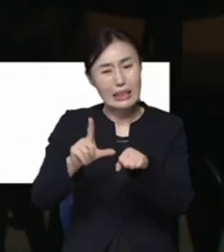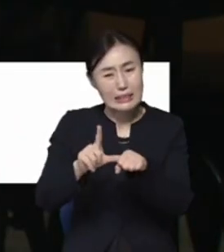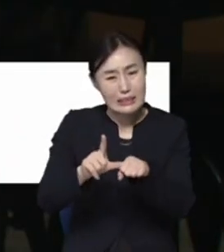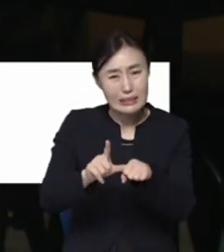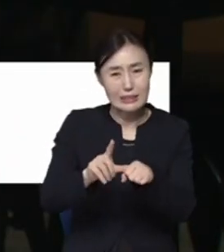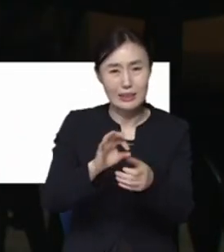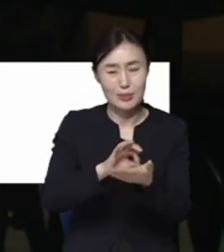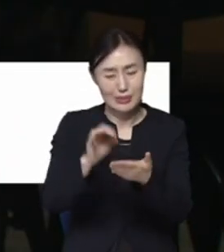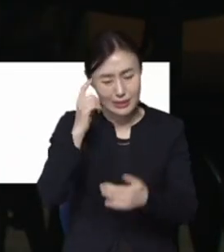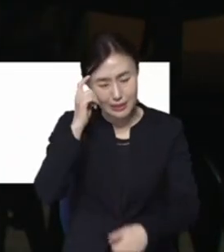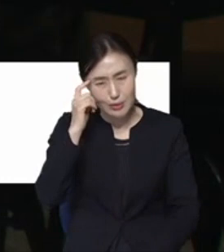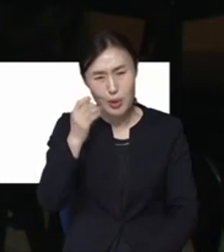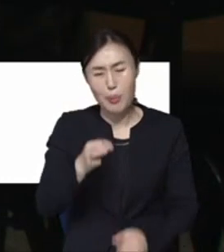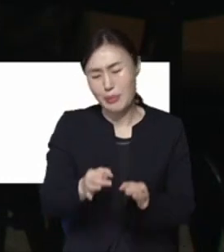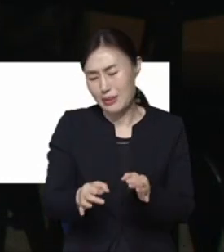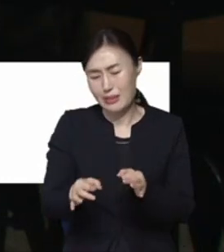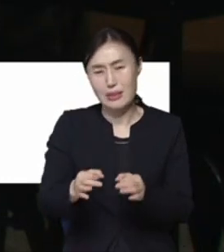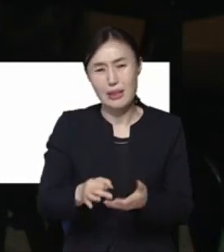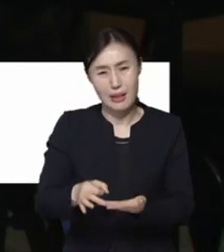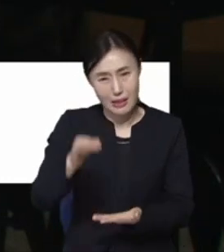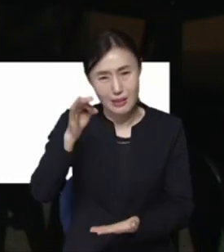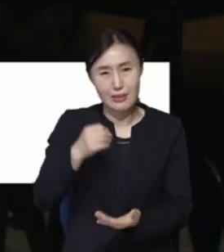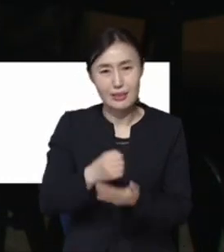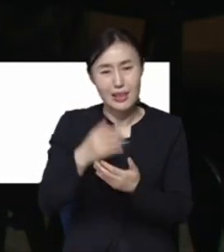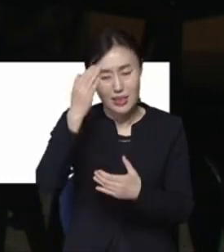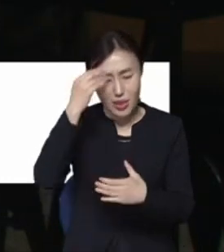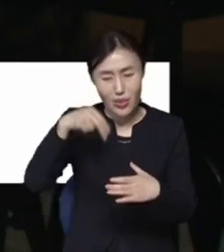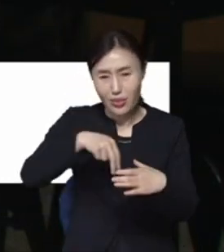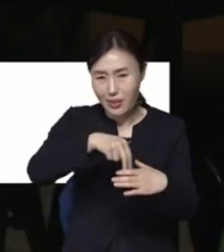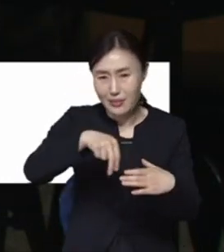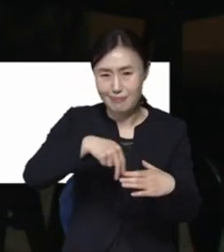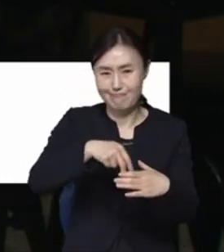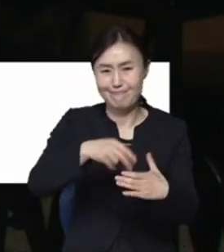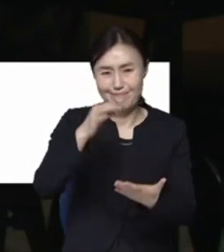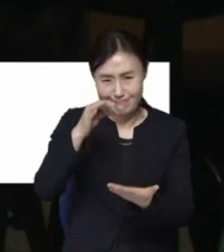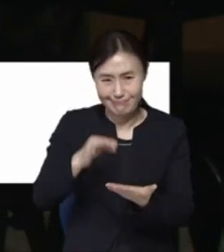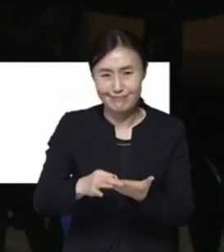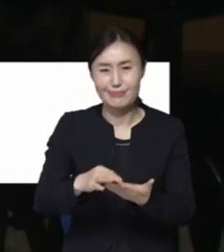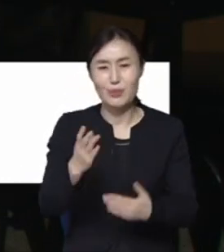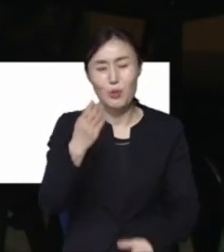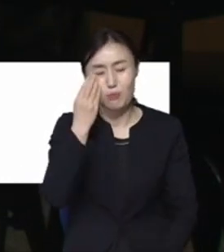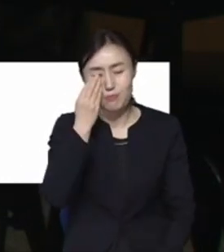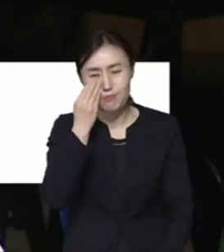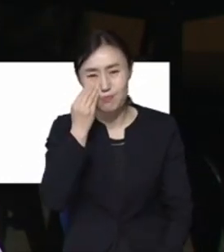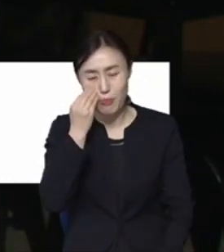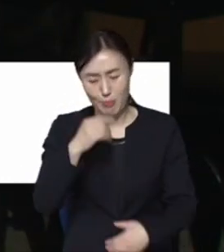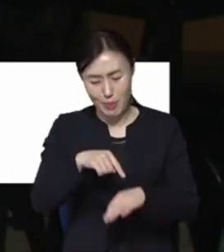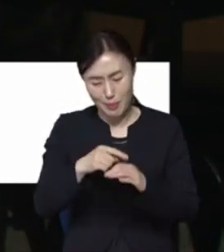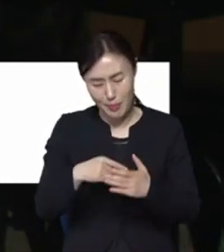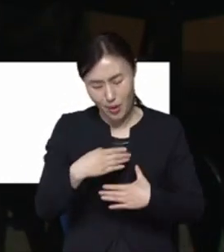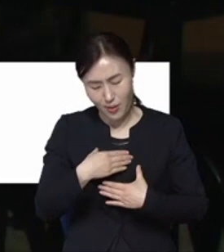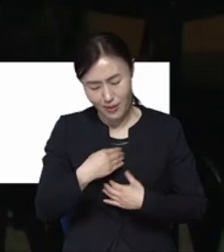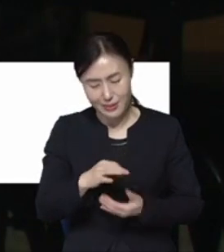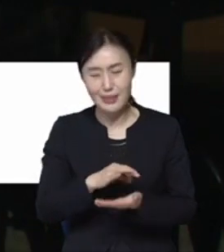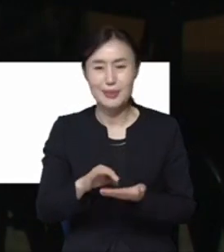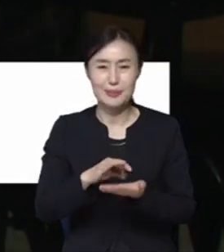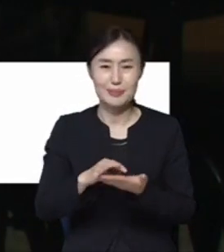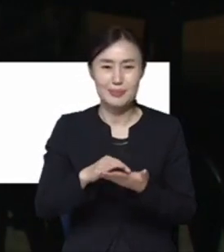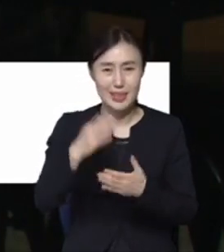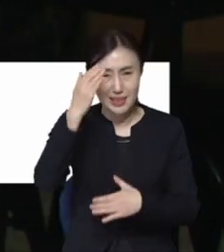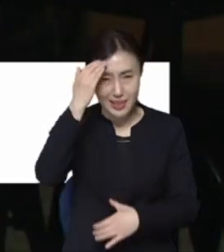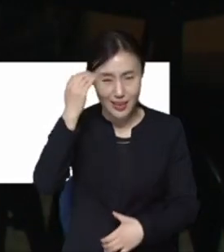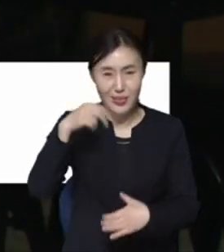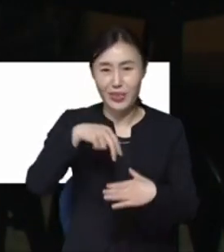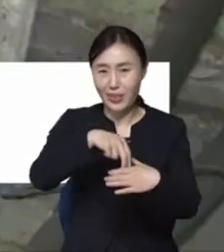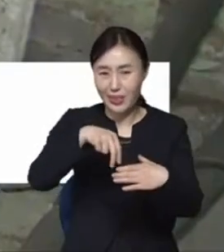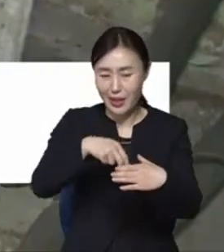했지만 돈이 너무 많이 들고 연탄이 그래도 더 저렴하고 내가 원활하니 더 마음 놓고 쓸 수가 있어서 연탄